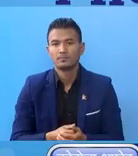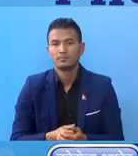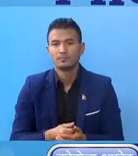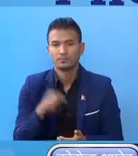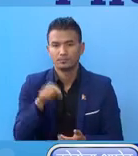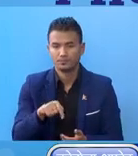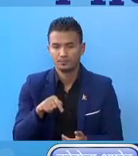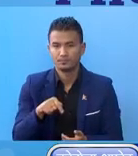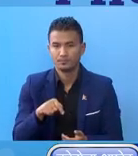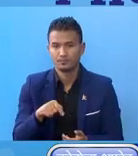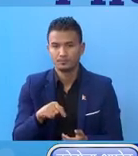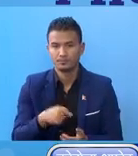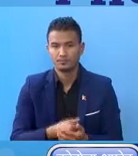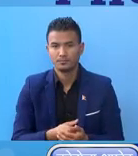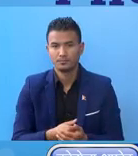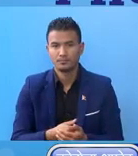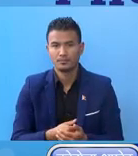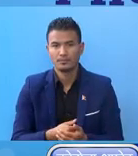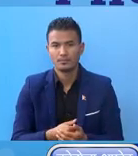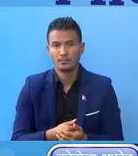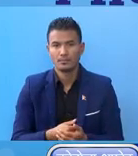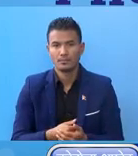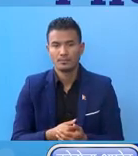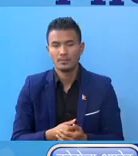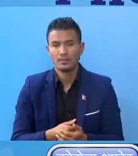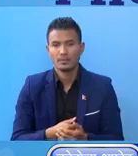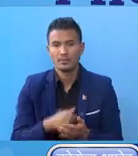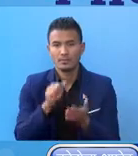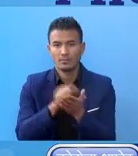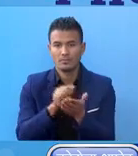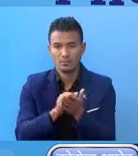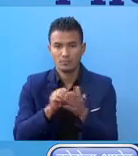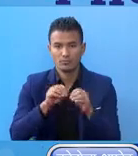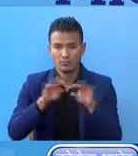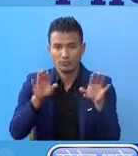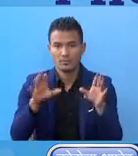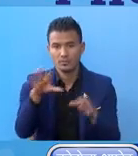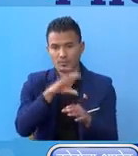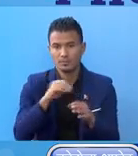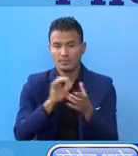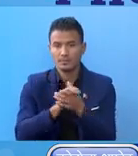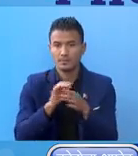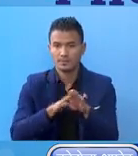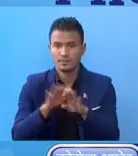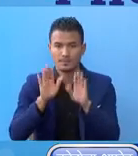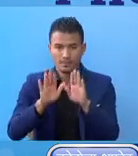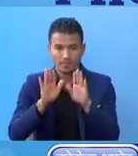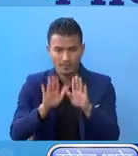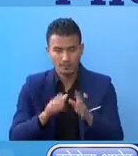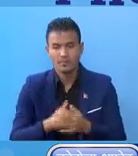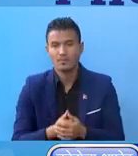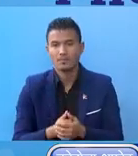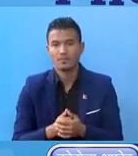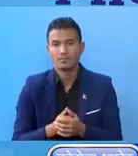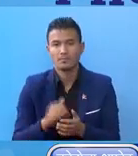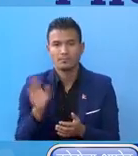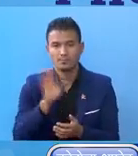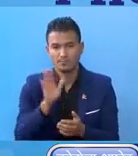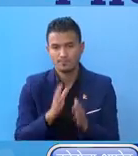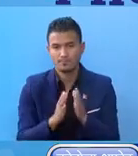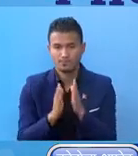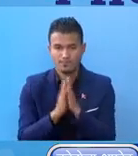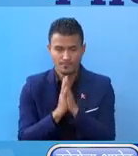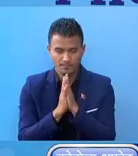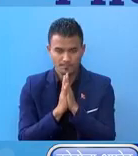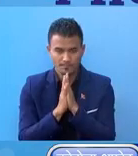यो हाम्रो चाहिँ यो प्रेस रिलिजको टिममा हुने सबै साथीहरूलाई धन्यवाद दिँदै म पनि यहाँबाट बिदा